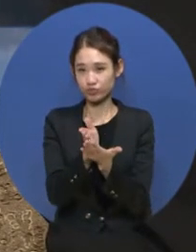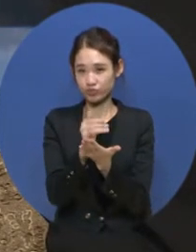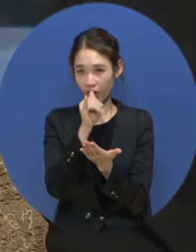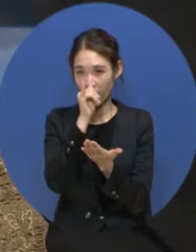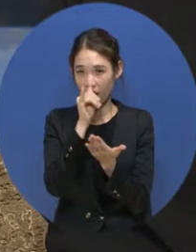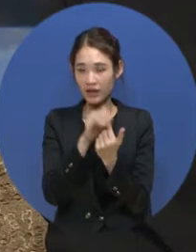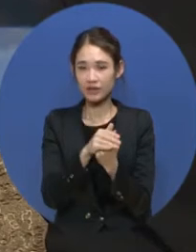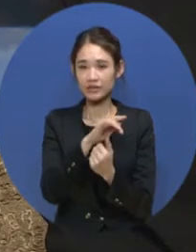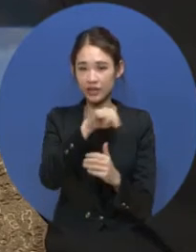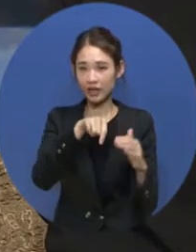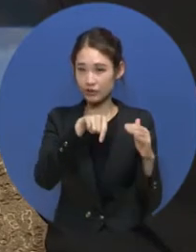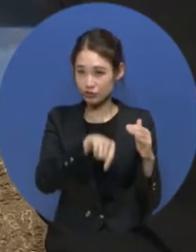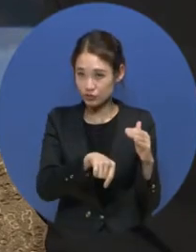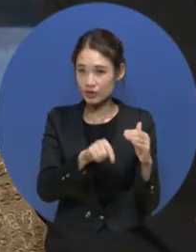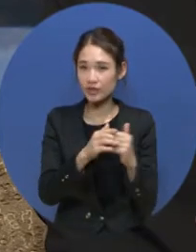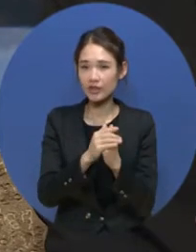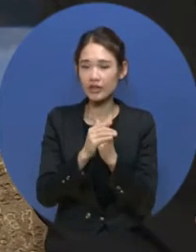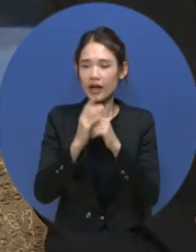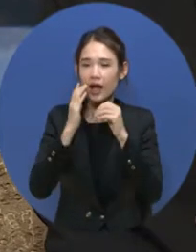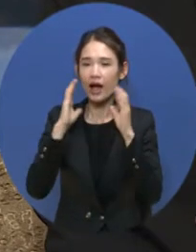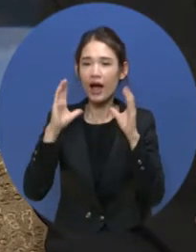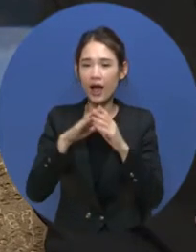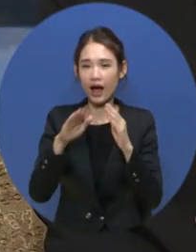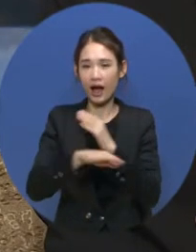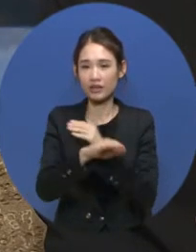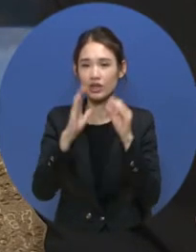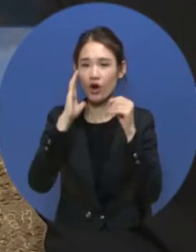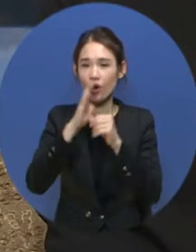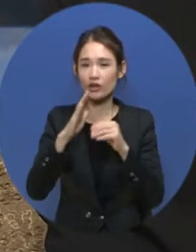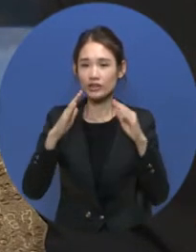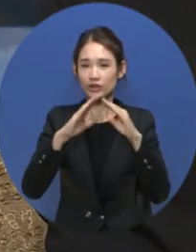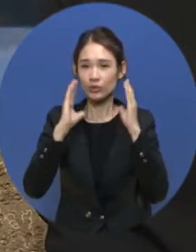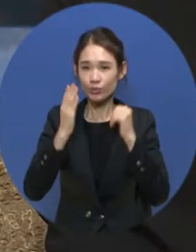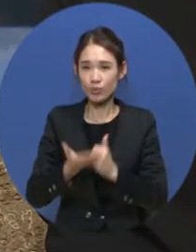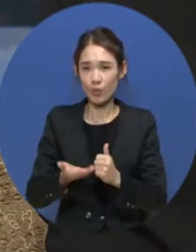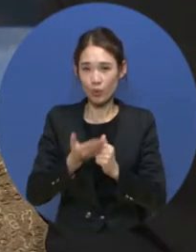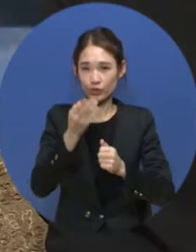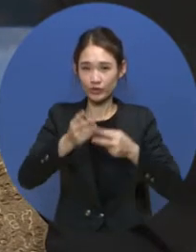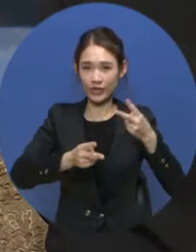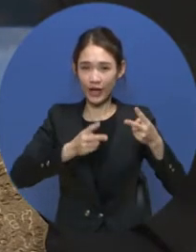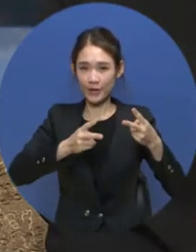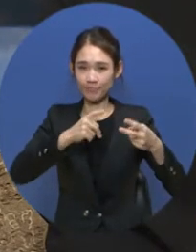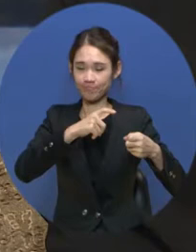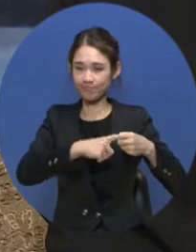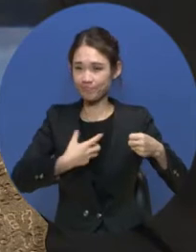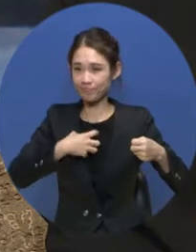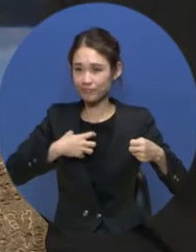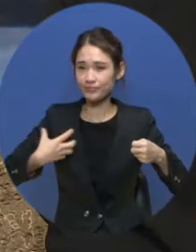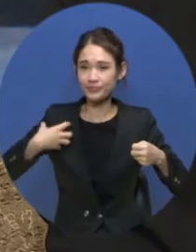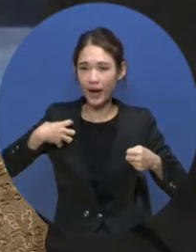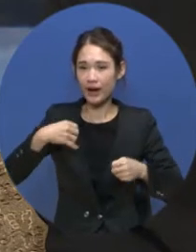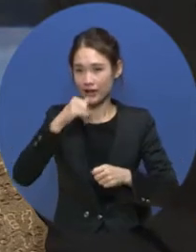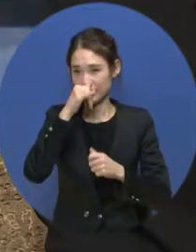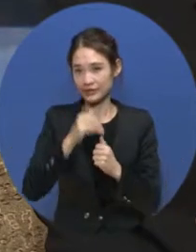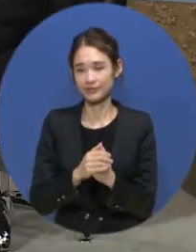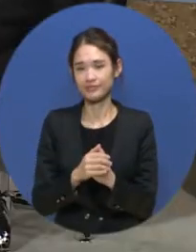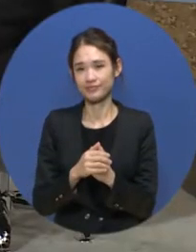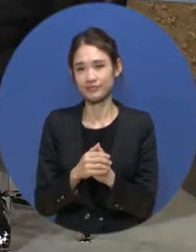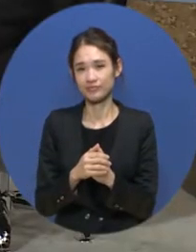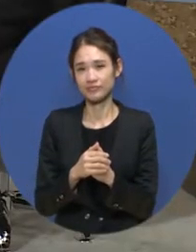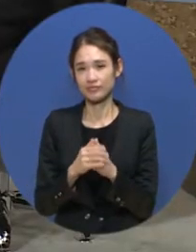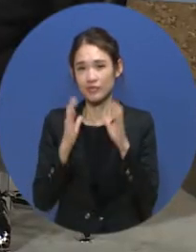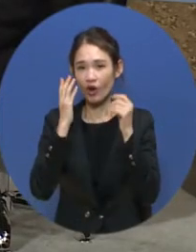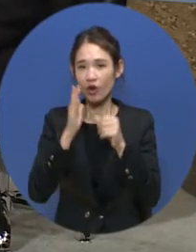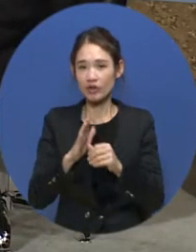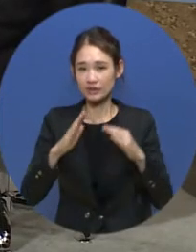그 중에서 가정어린이집 보육사업을 원활히 하고자 함을 목적으로 하는 단체입니다. 저희는. 예. 아, 그